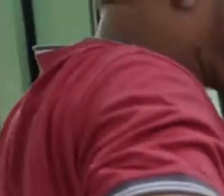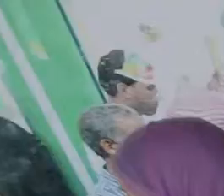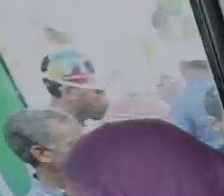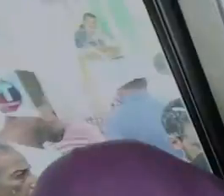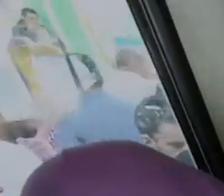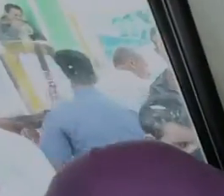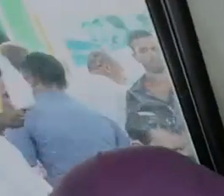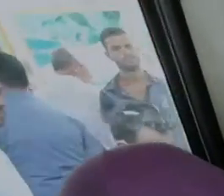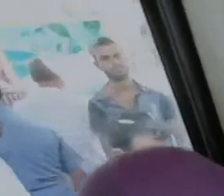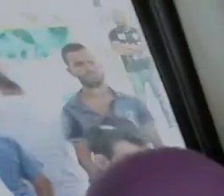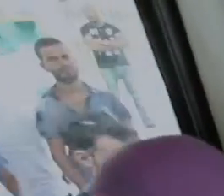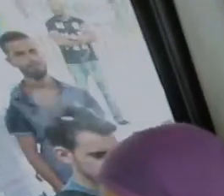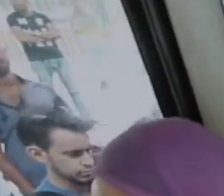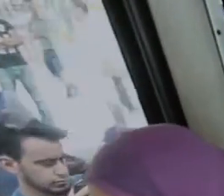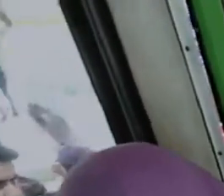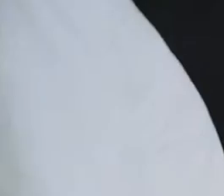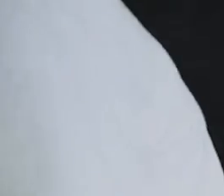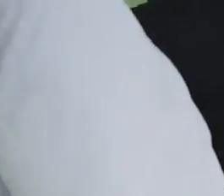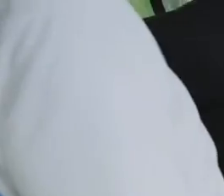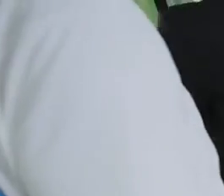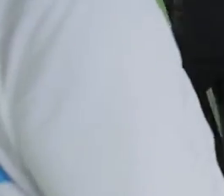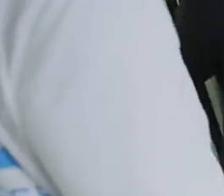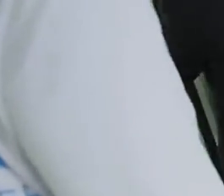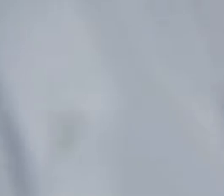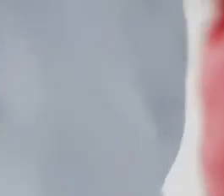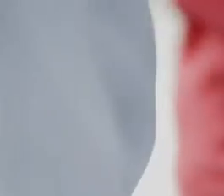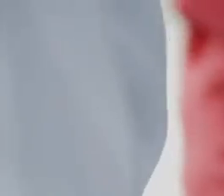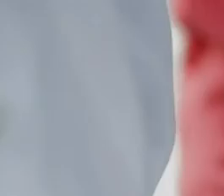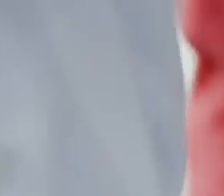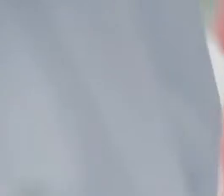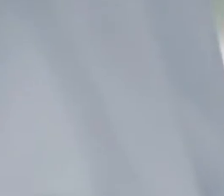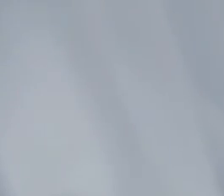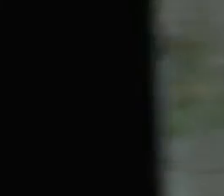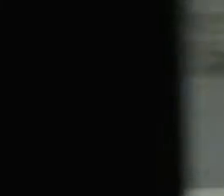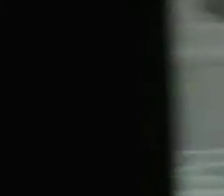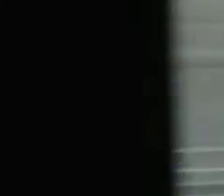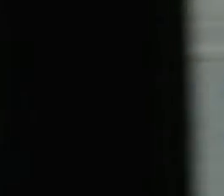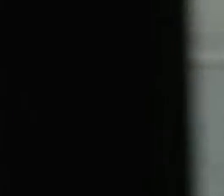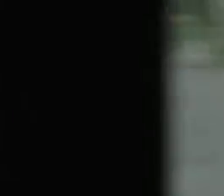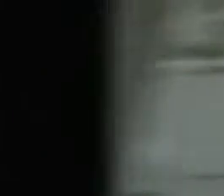Thank you.